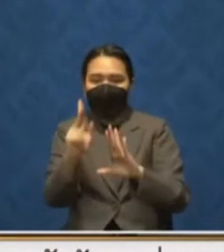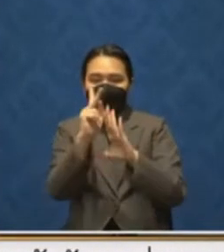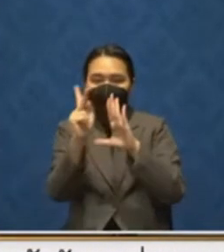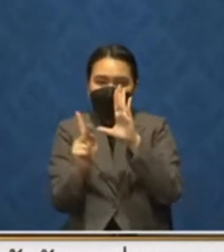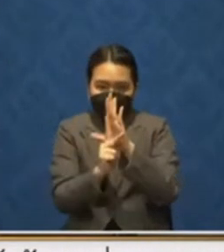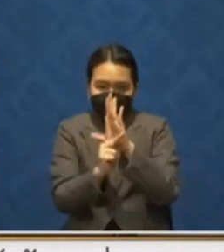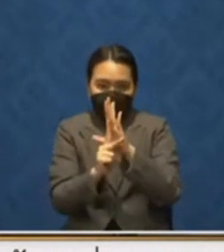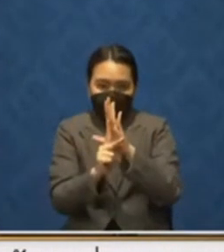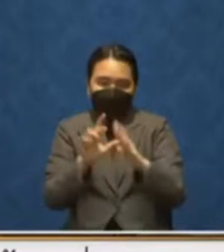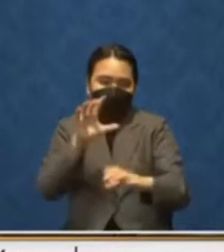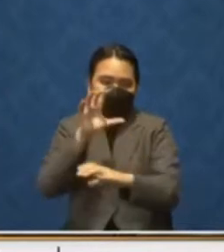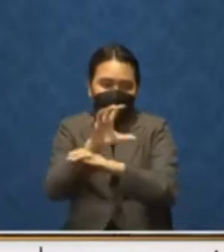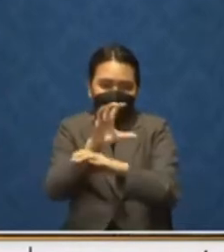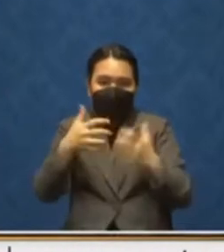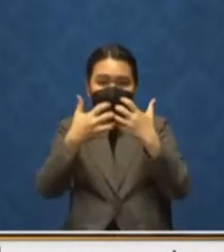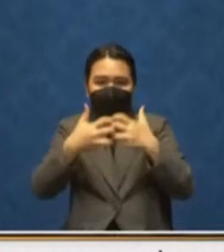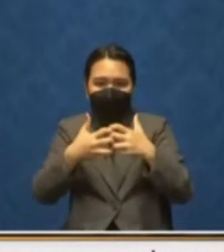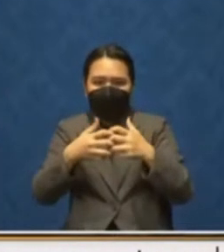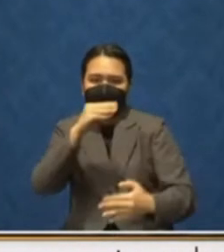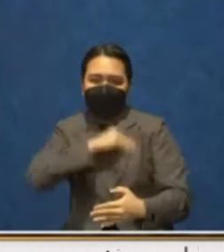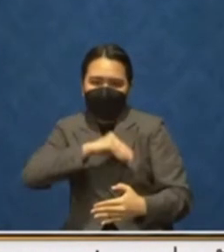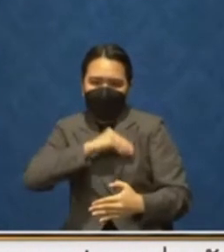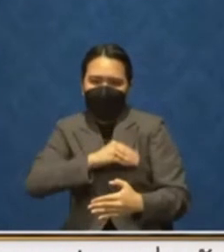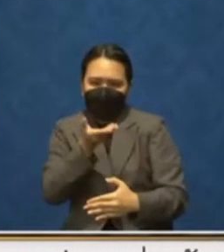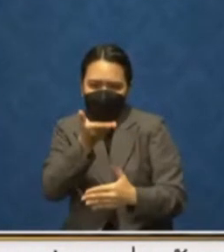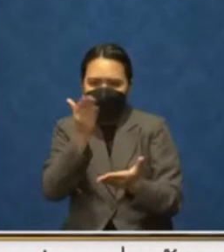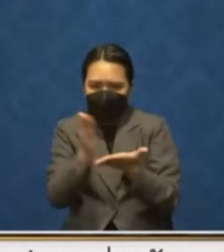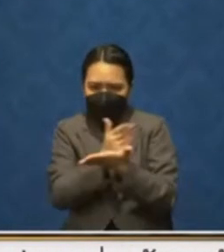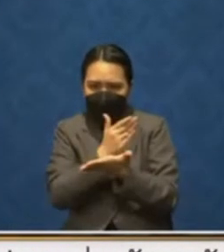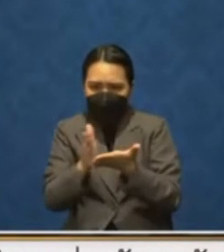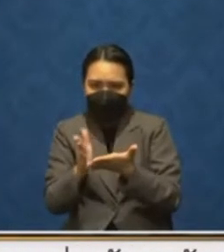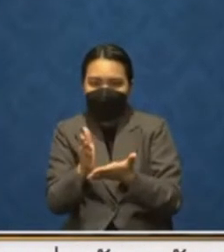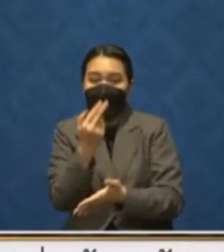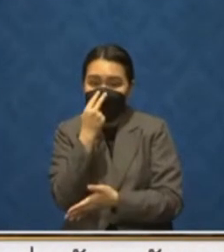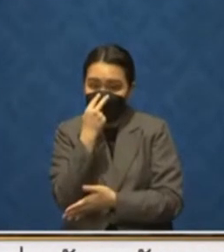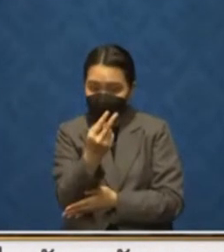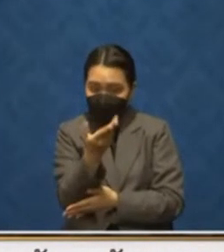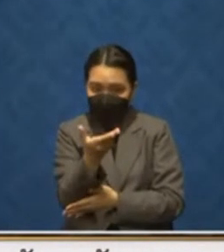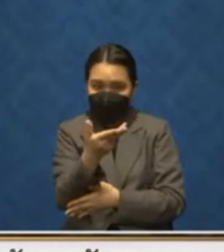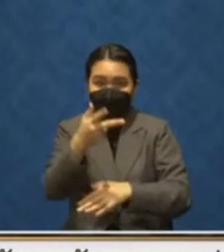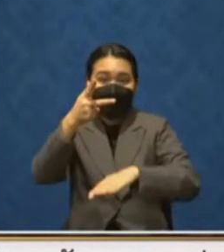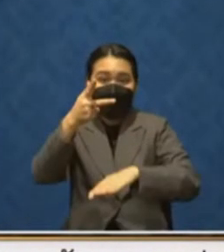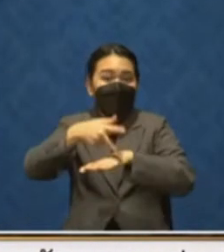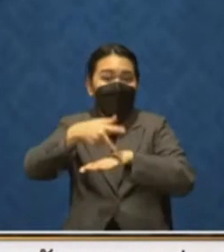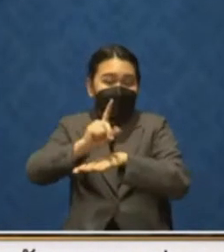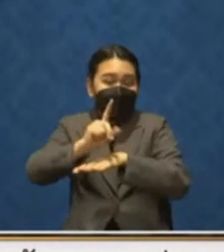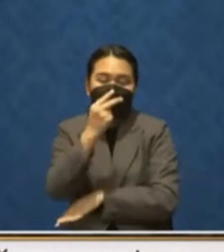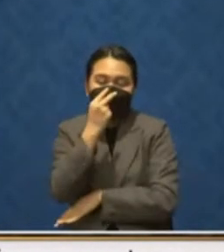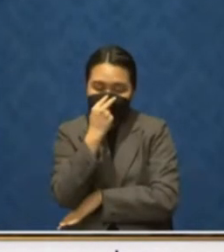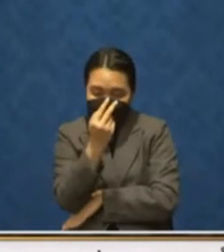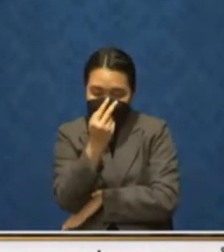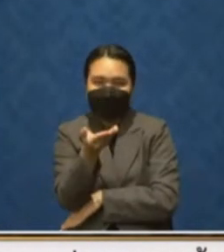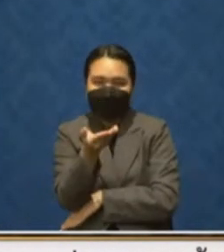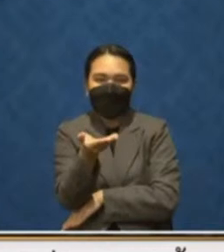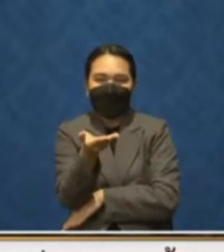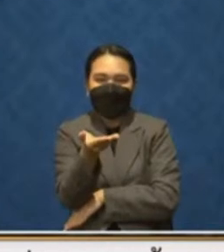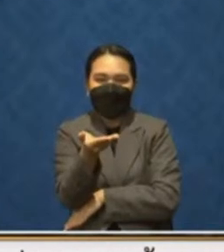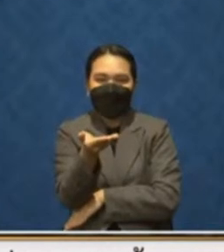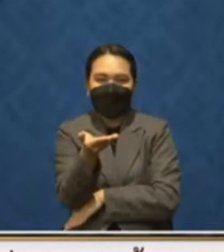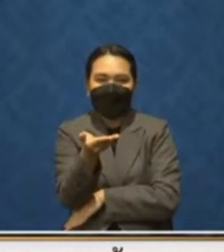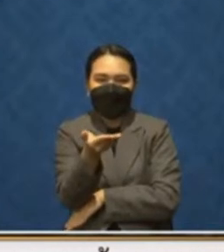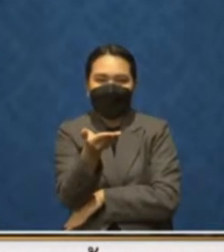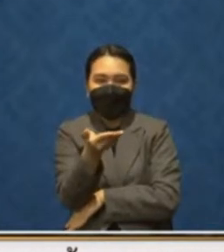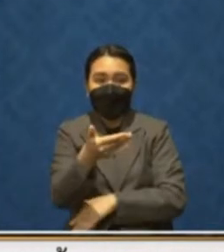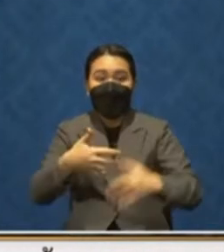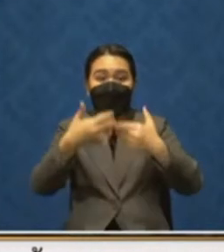ลงกันขอแบ่งกำไรท่านประธานที่เคารพโรง